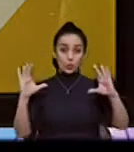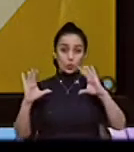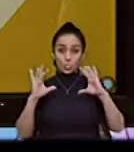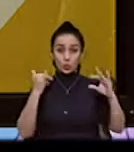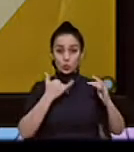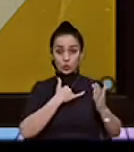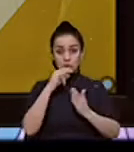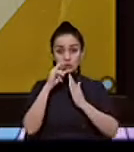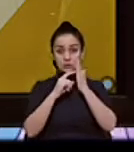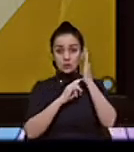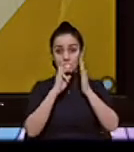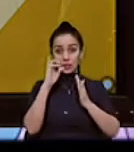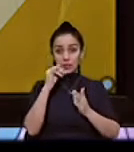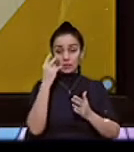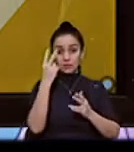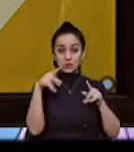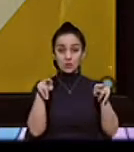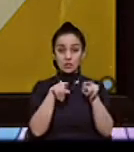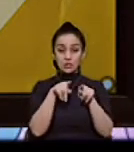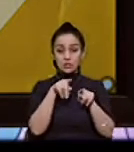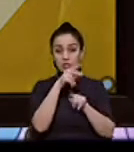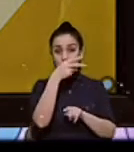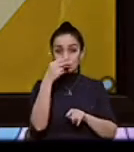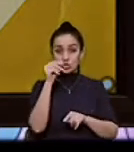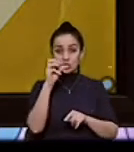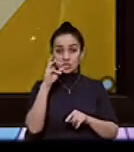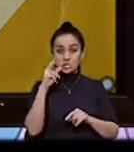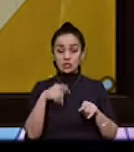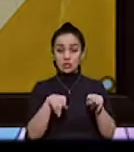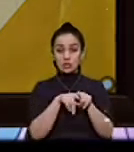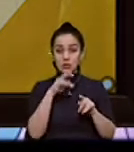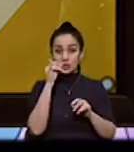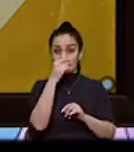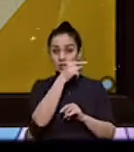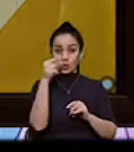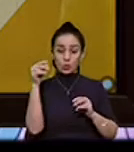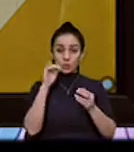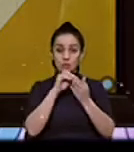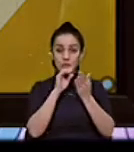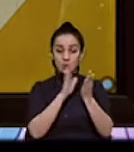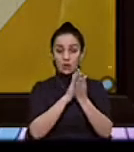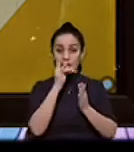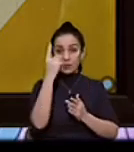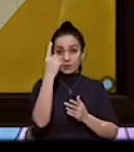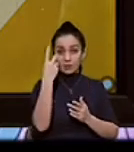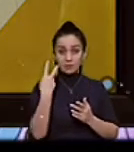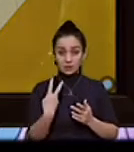Первый круг у нас разделен на 2 равные части. Запишем дробью